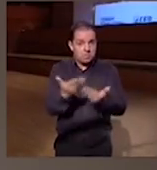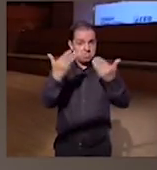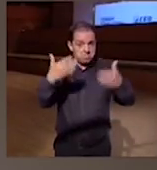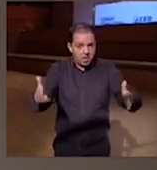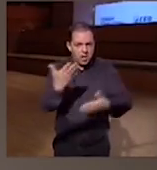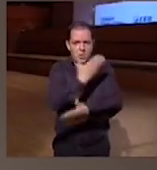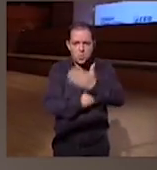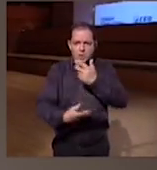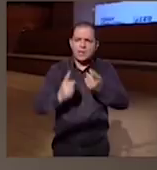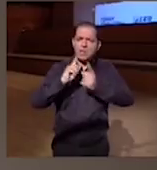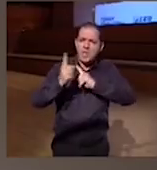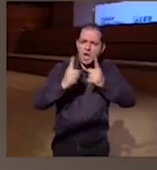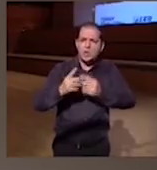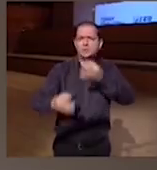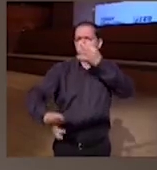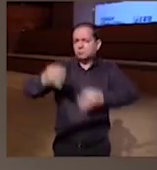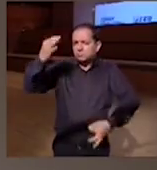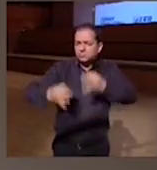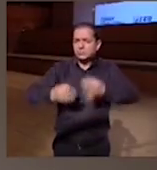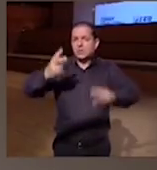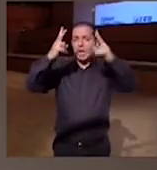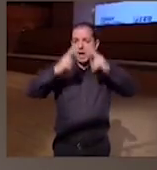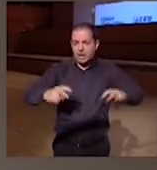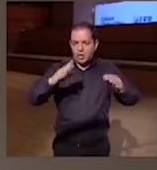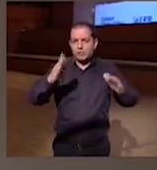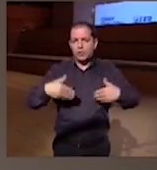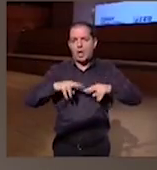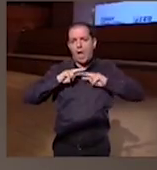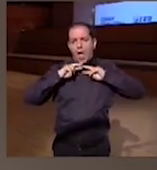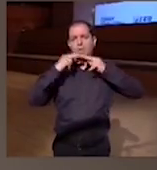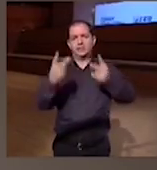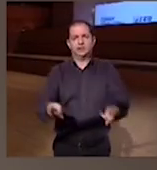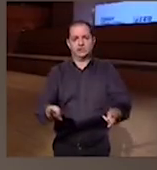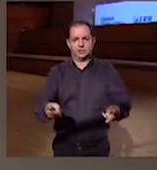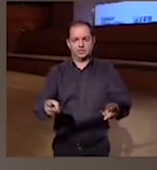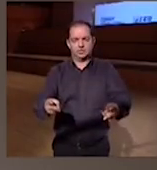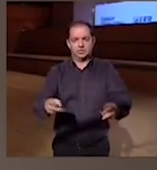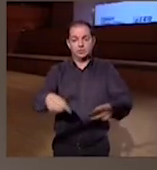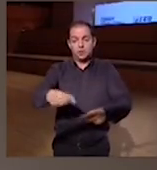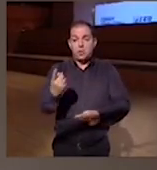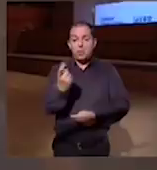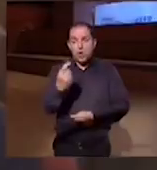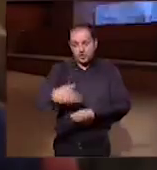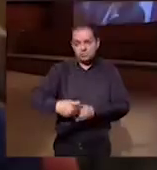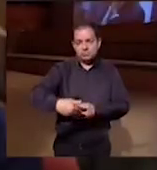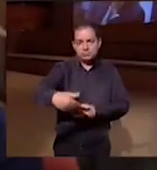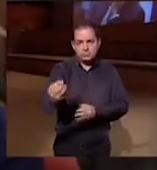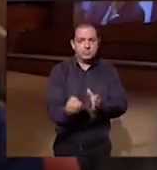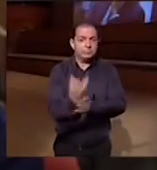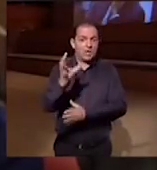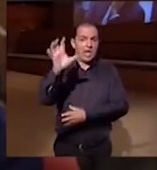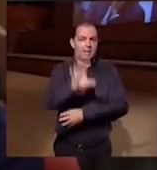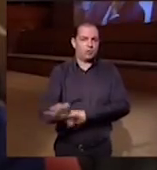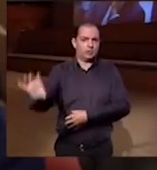κόπο, διάλογο και έρευνα είναι η απάντησή μας στις προκλήσεις της επόμενης μέρας.